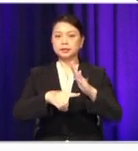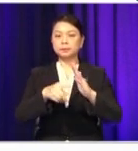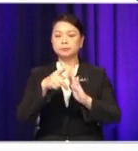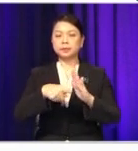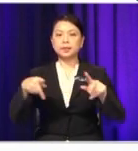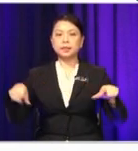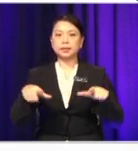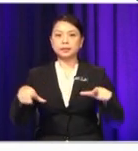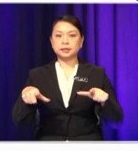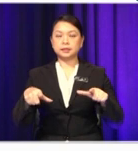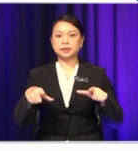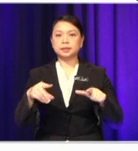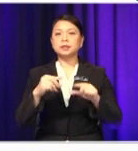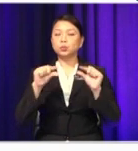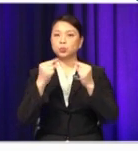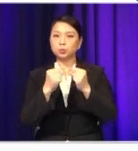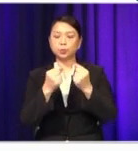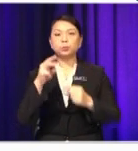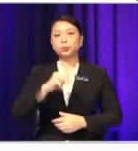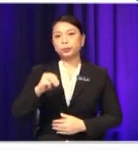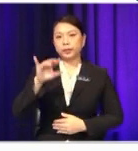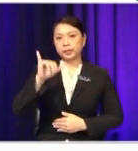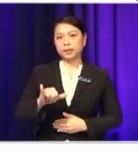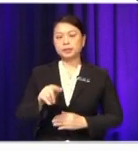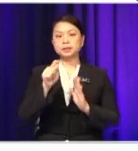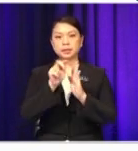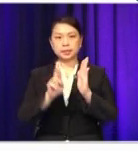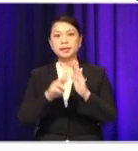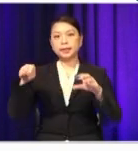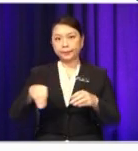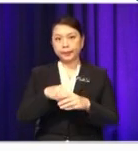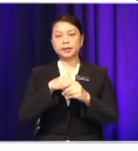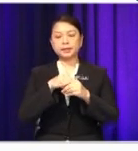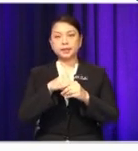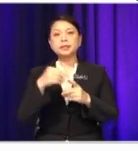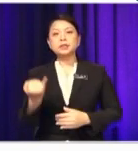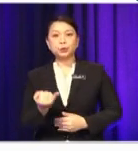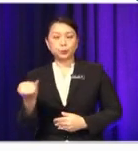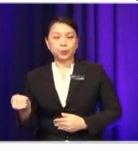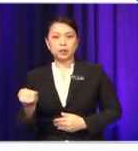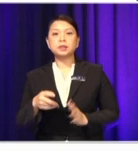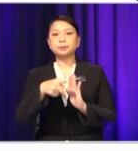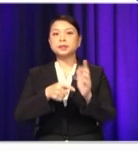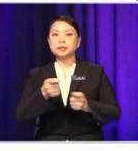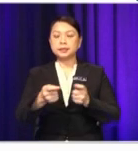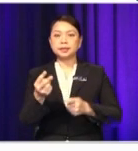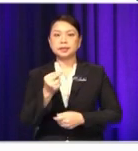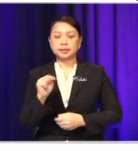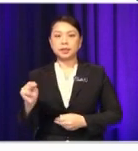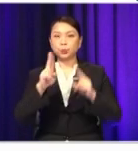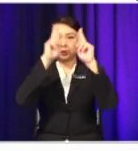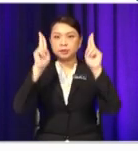akademik, kategori murid yang akan terlibat, instrumen pentaksiran ujian akhir sesi akademik itu